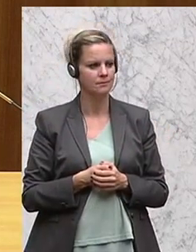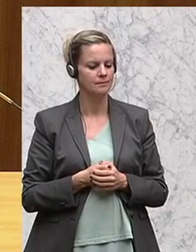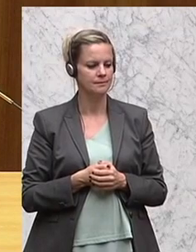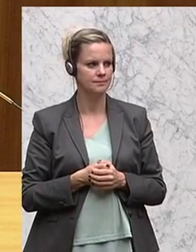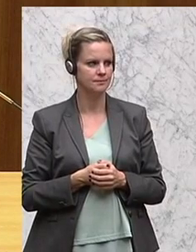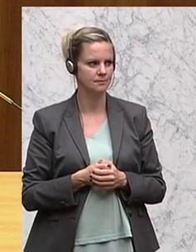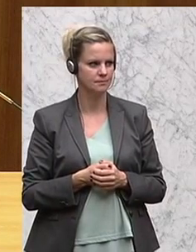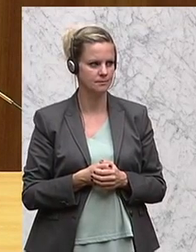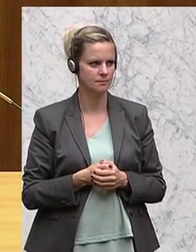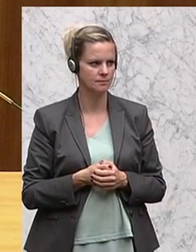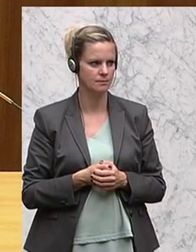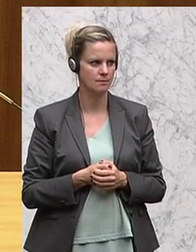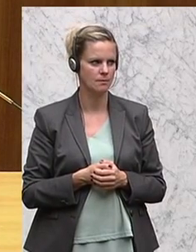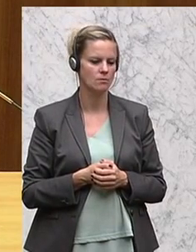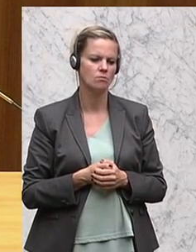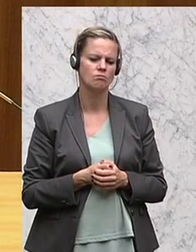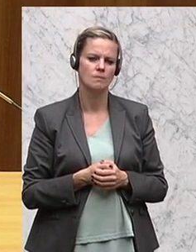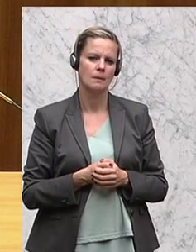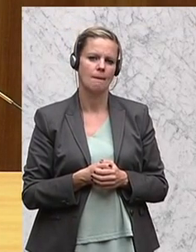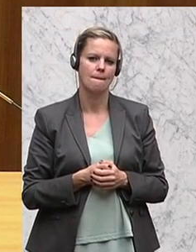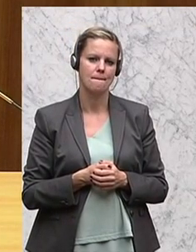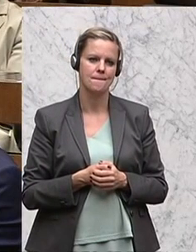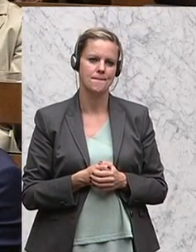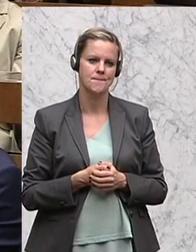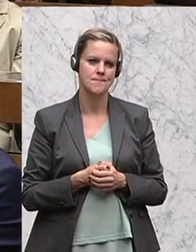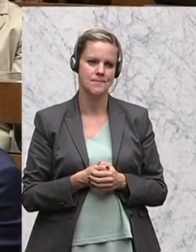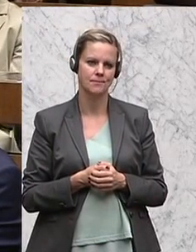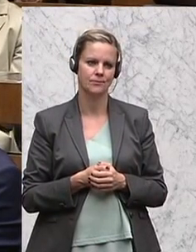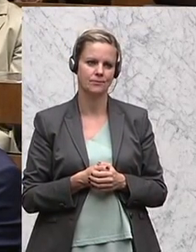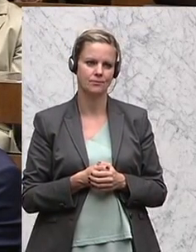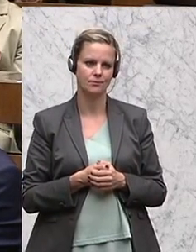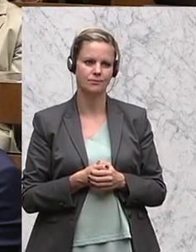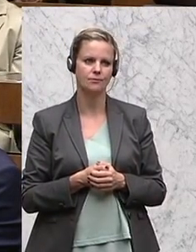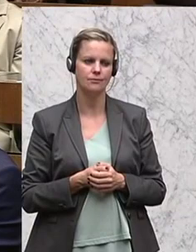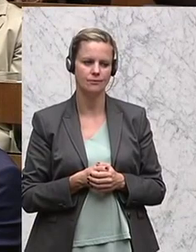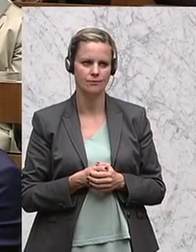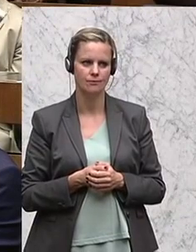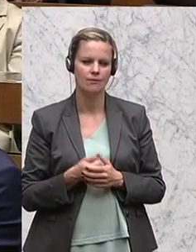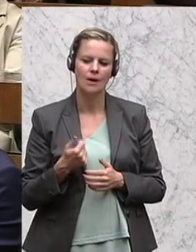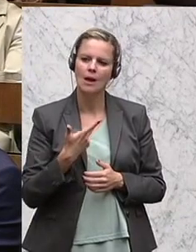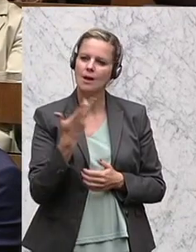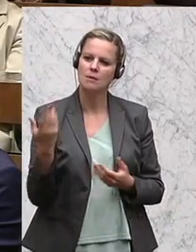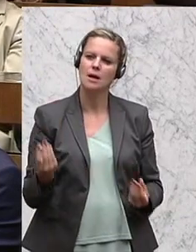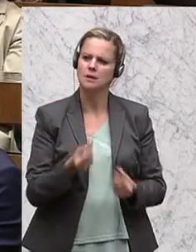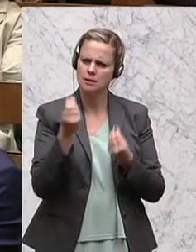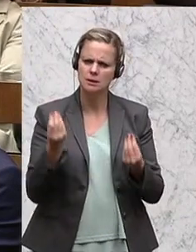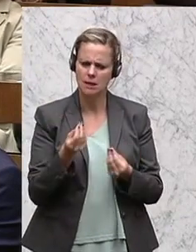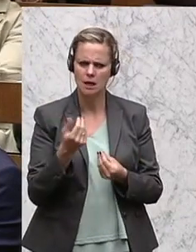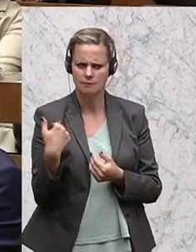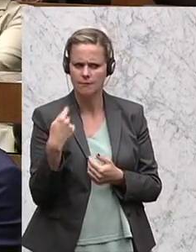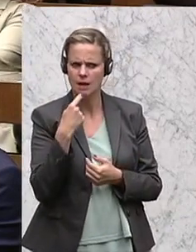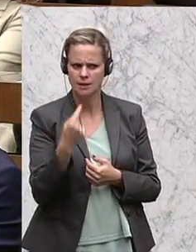wissen Sie, ich werde ein paar Sachen, die Sie angesprochen haben, mal näher